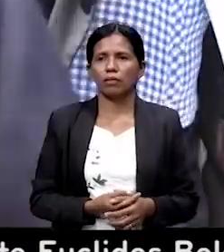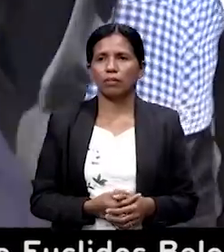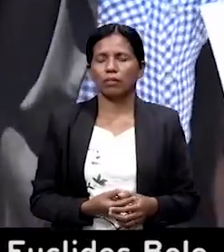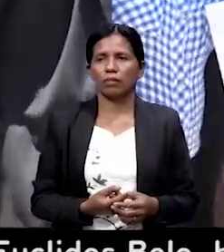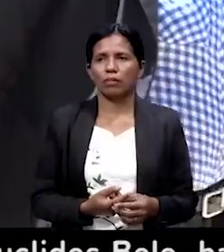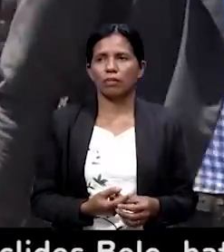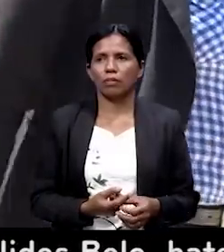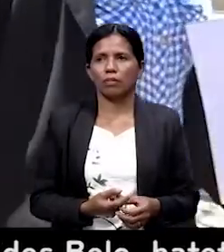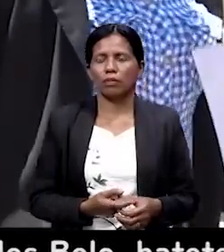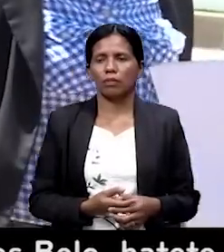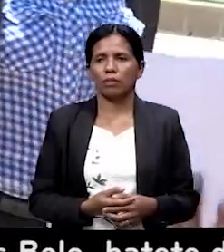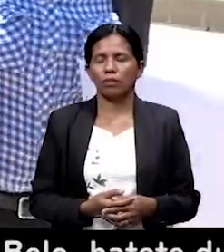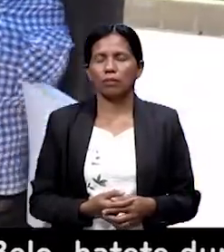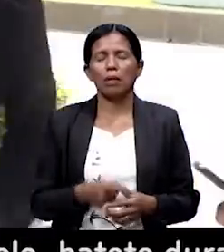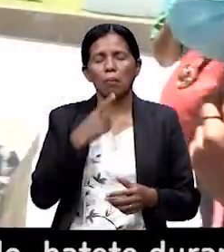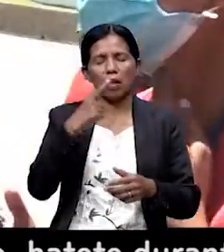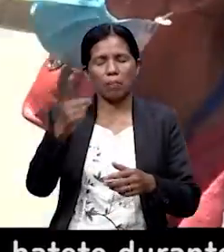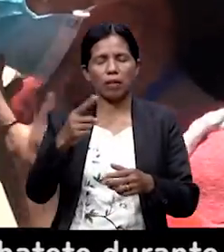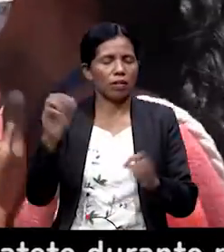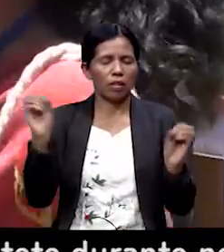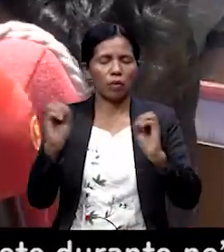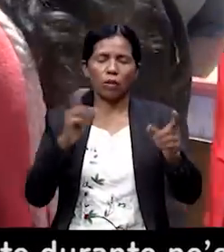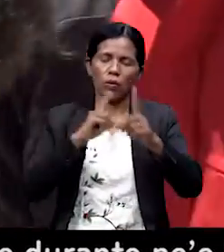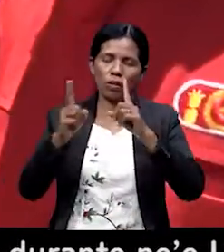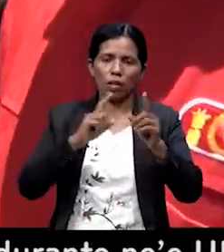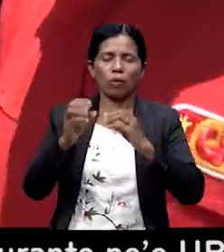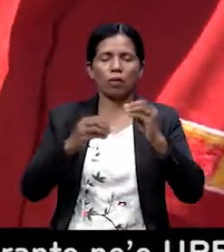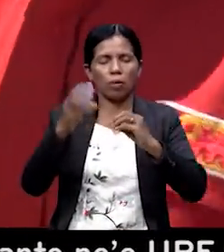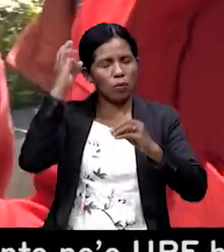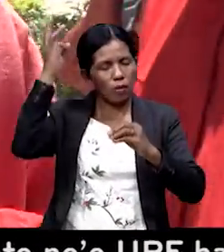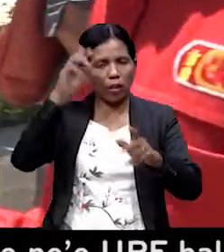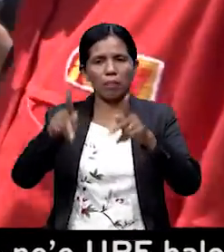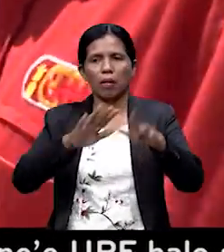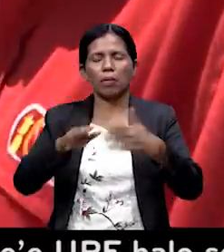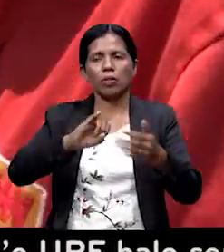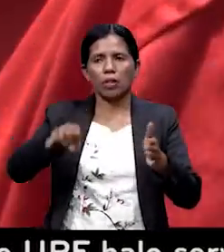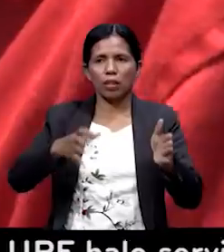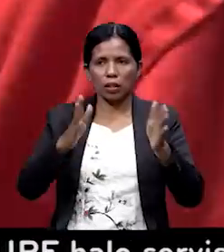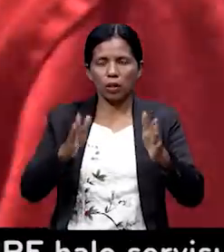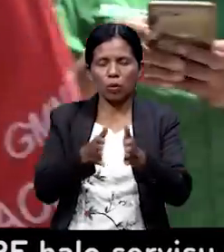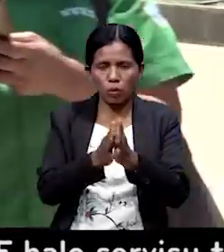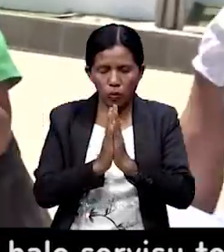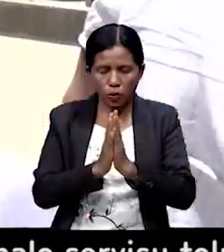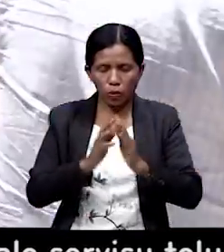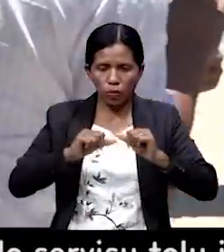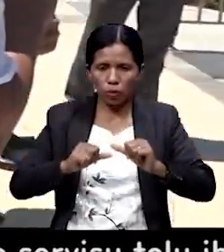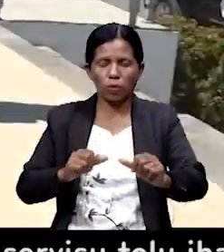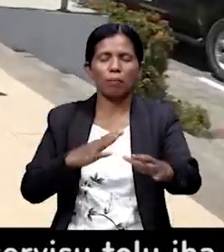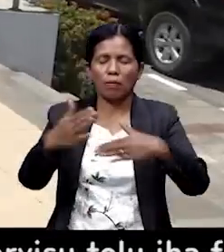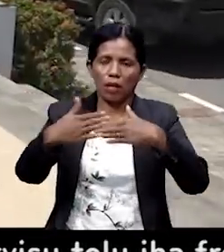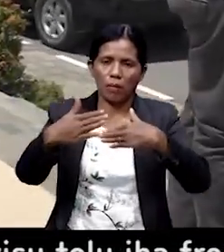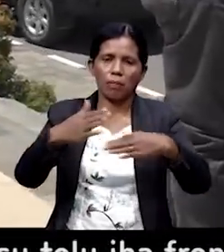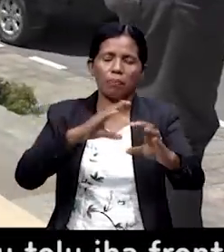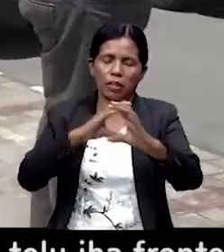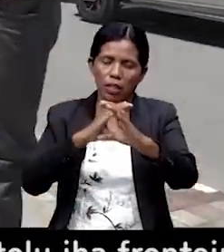Mai be governante ne la koi hatan preocupação po union ne be jornalista sira husu no continua la bacareta estado ne be ne